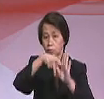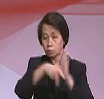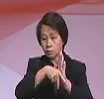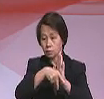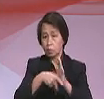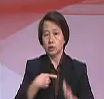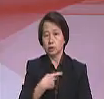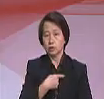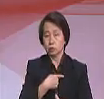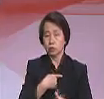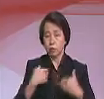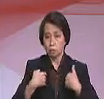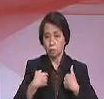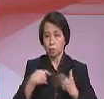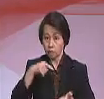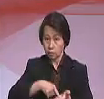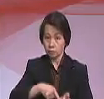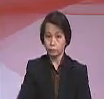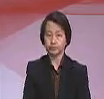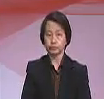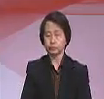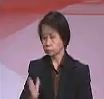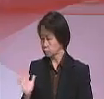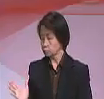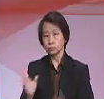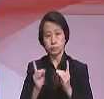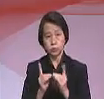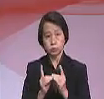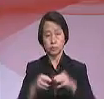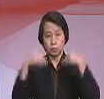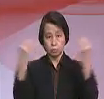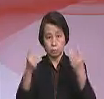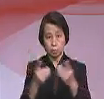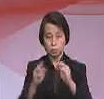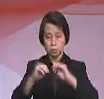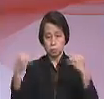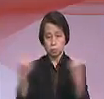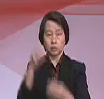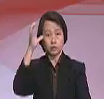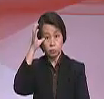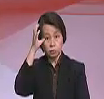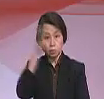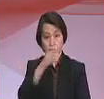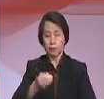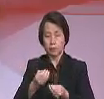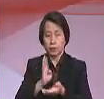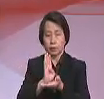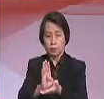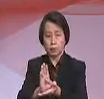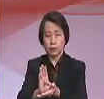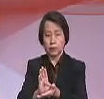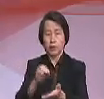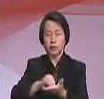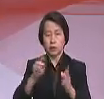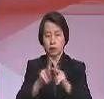peraturan-peraturan yang kita adakan. Beliau ditemui pada majlis perjumpaan bersama masyarakat China dan penyampaian bantuan COVID-19